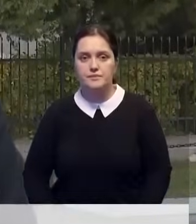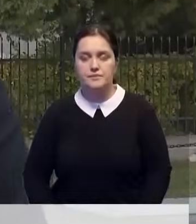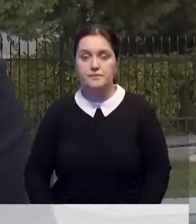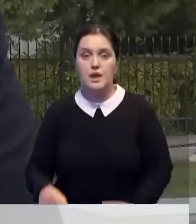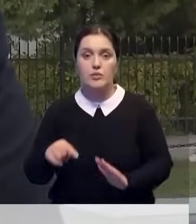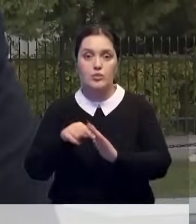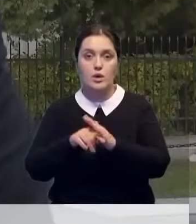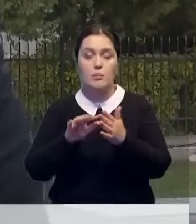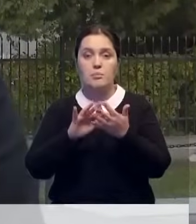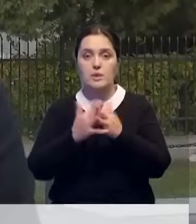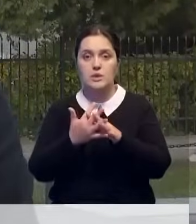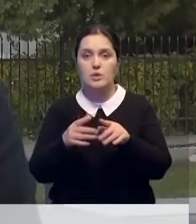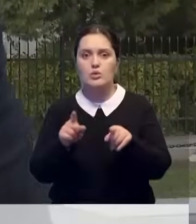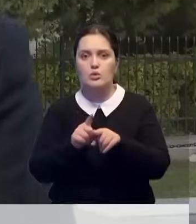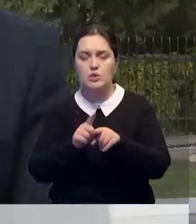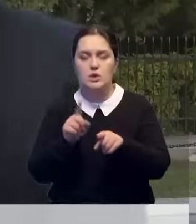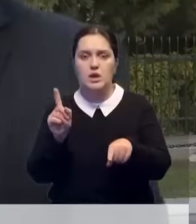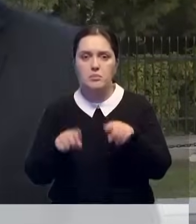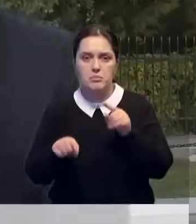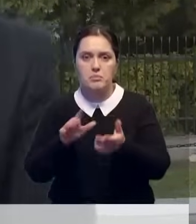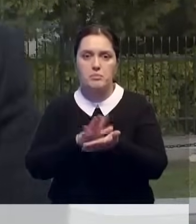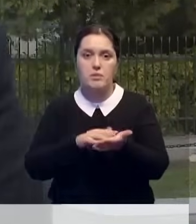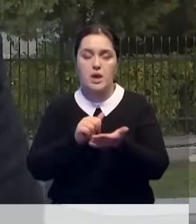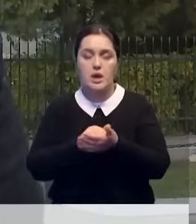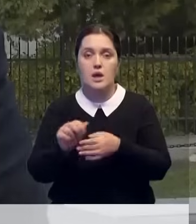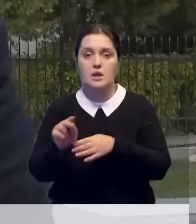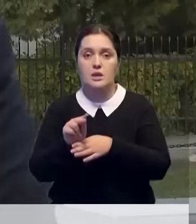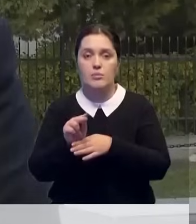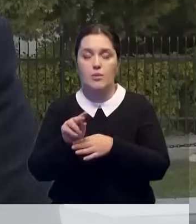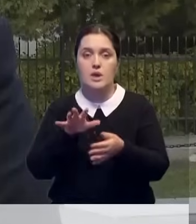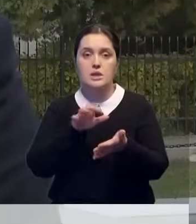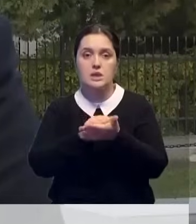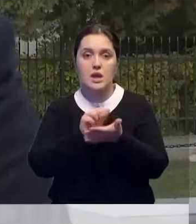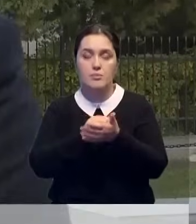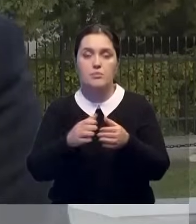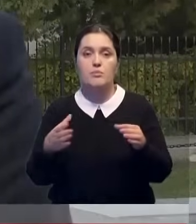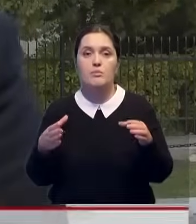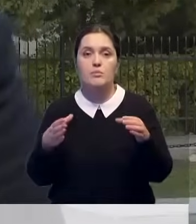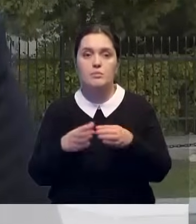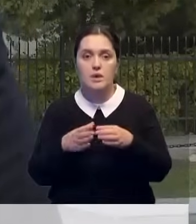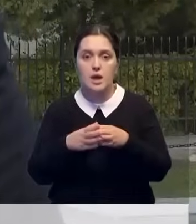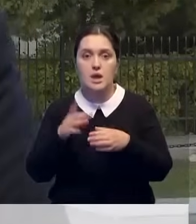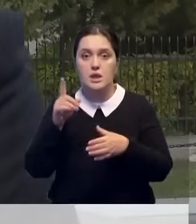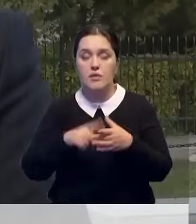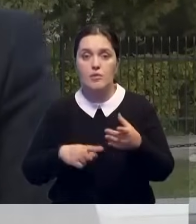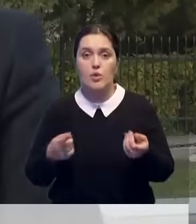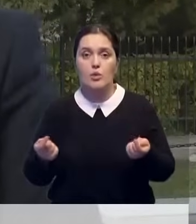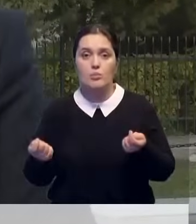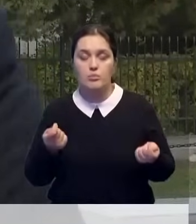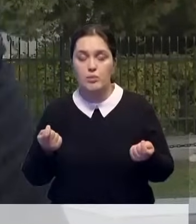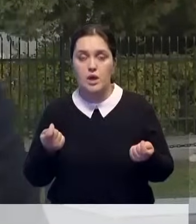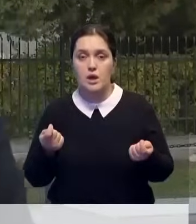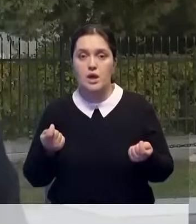Внутрипоселковые газопроводы тоже местами пришли в непригодность. Ремонтом занимается компания, в доверительном управлении которого они